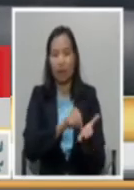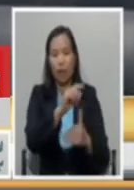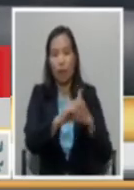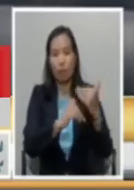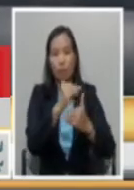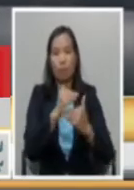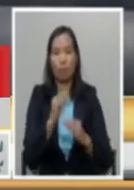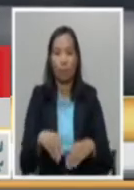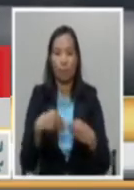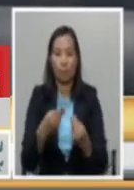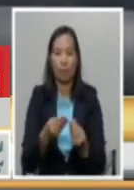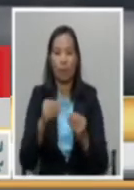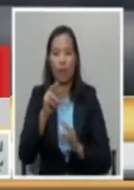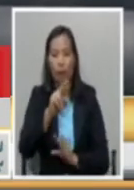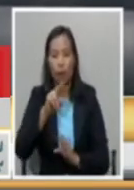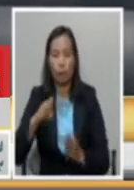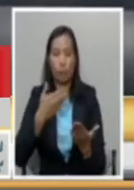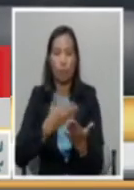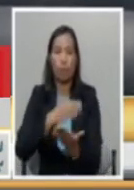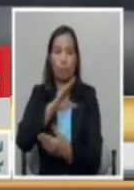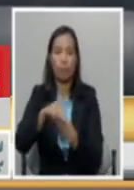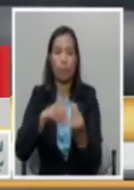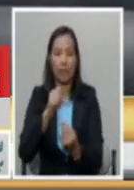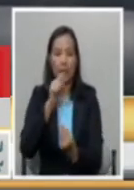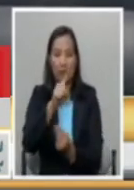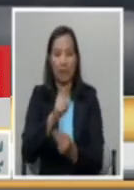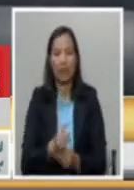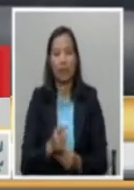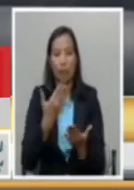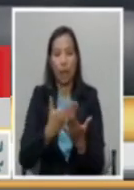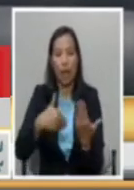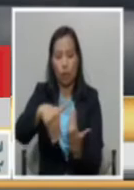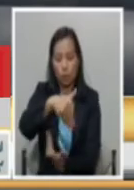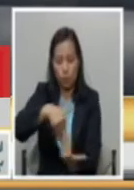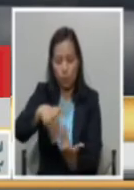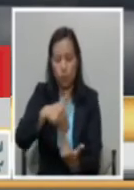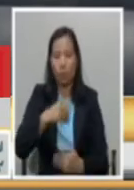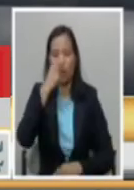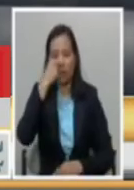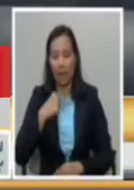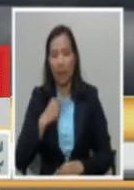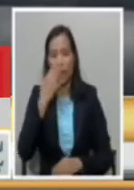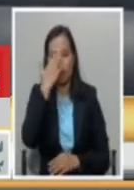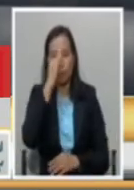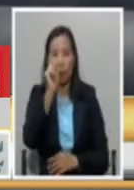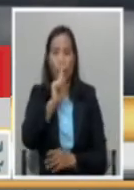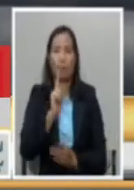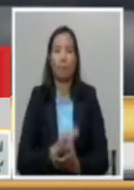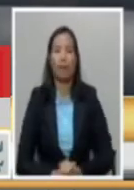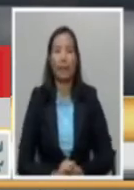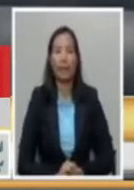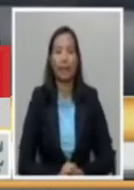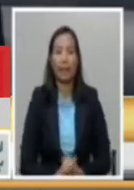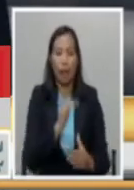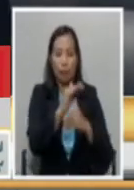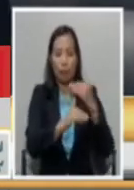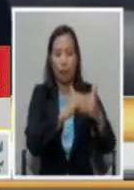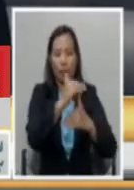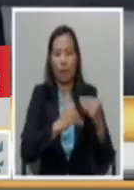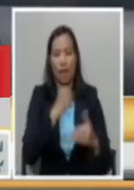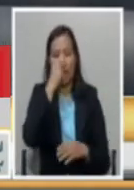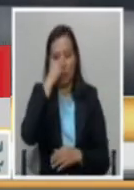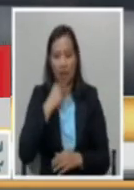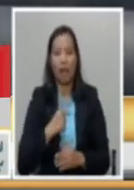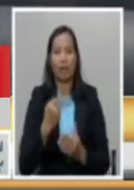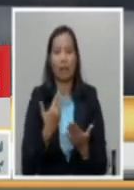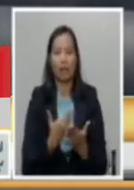ให้กลับคืนมาสู่ระบบเศรษฐกิจนั่นก็คือรายได้ของประเทศเพราะทิศทางของการพัฒนาประเทศและภาวะหดตั